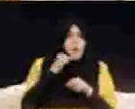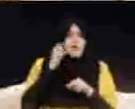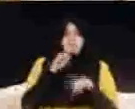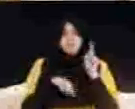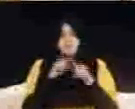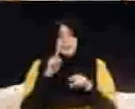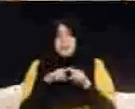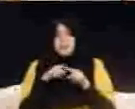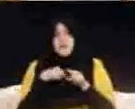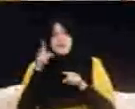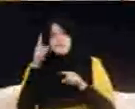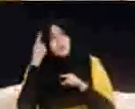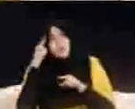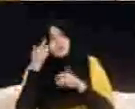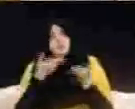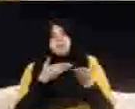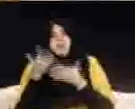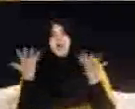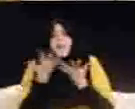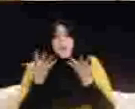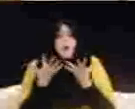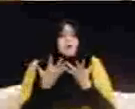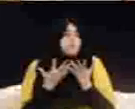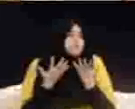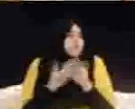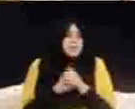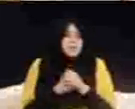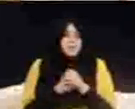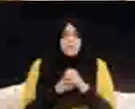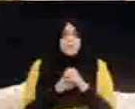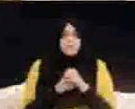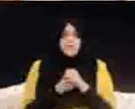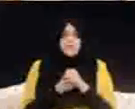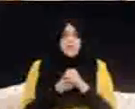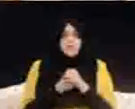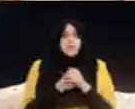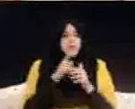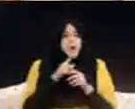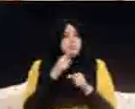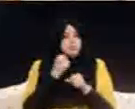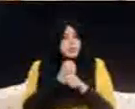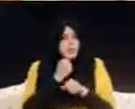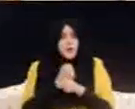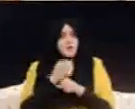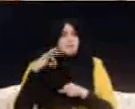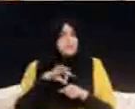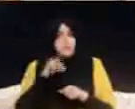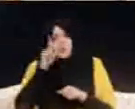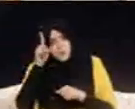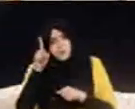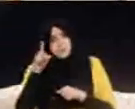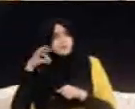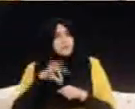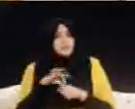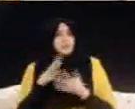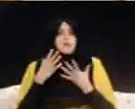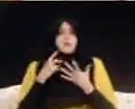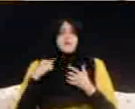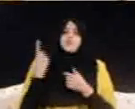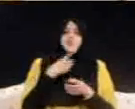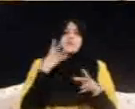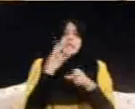آخره، أنت تنتفع وهو ينتفع، وأرضه محفوظة مغروسة إن شاء الله، وبذلك إن شاء الله يربح